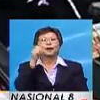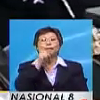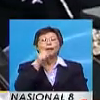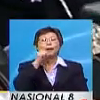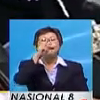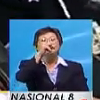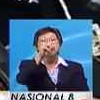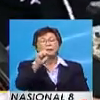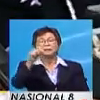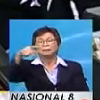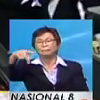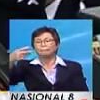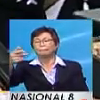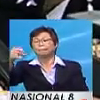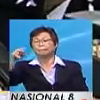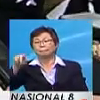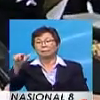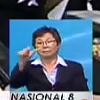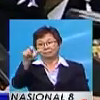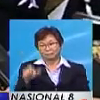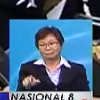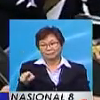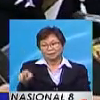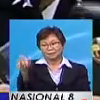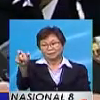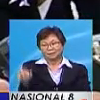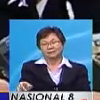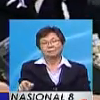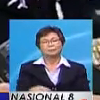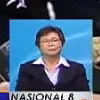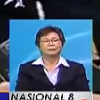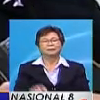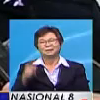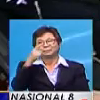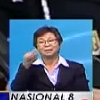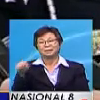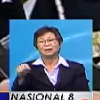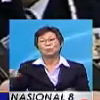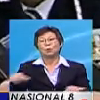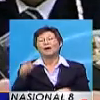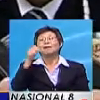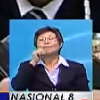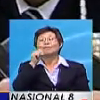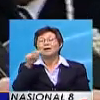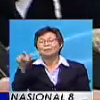di atas dia punya apa ni dia